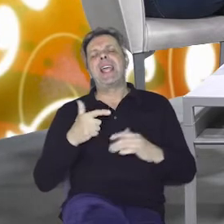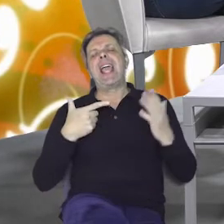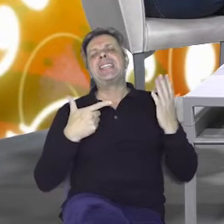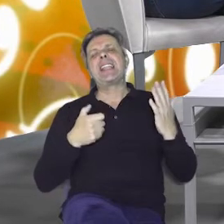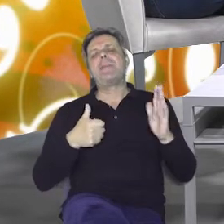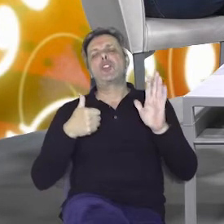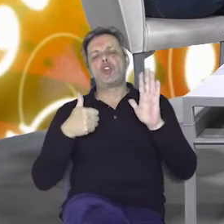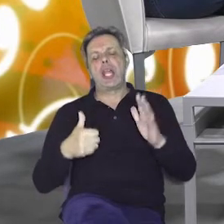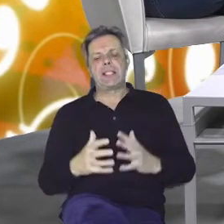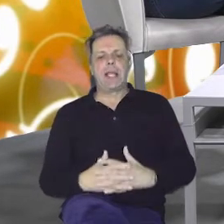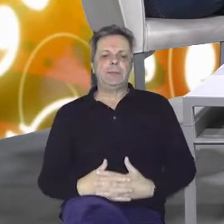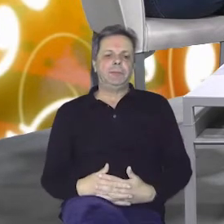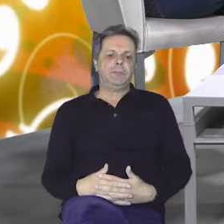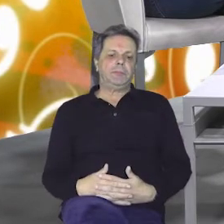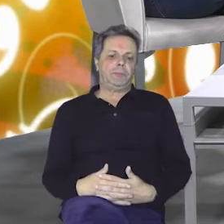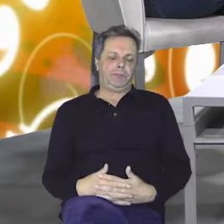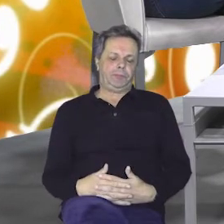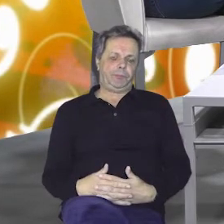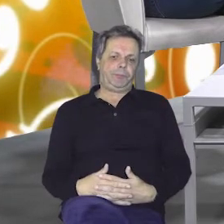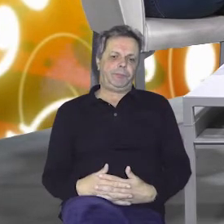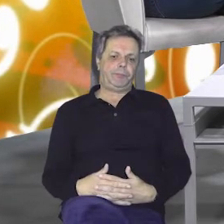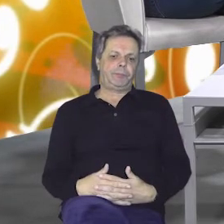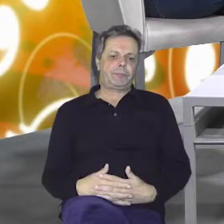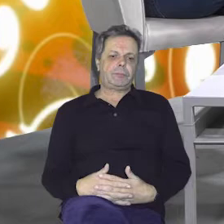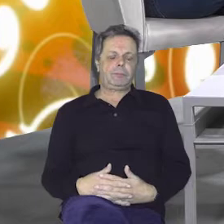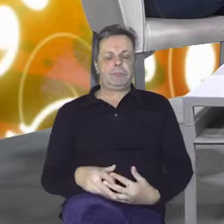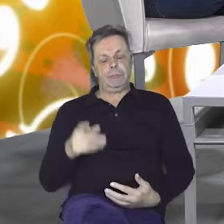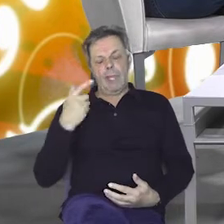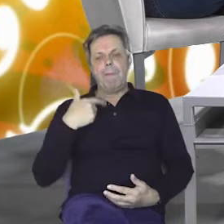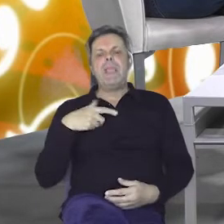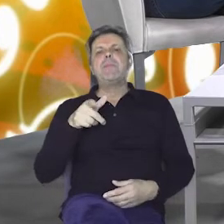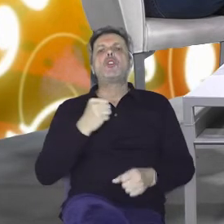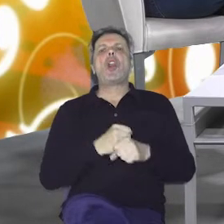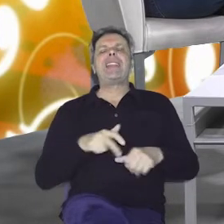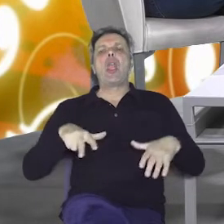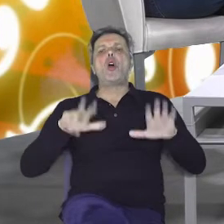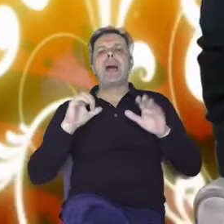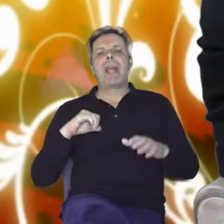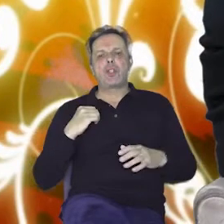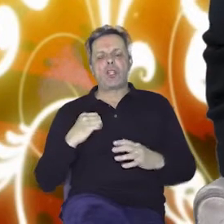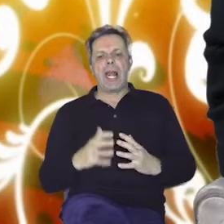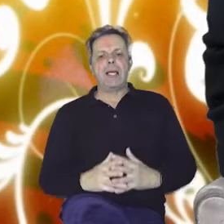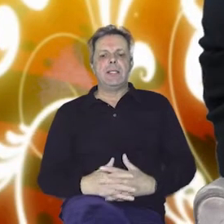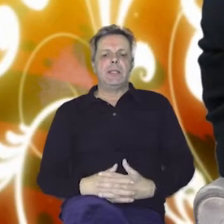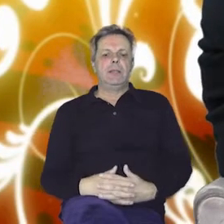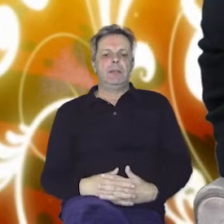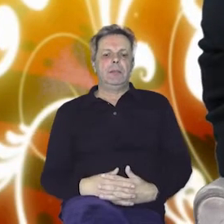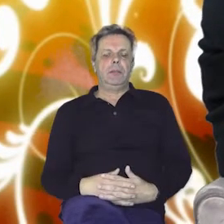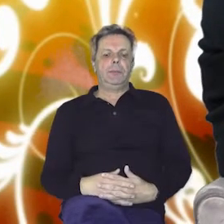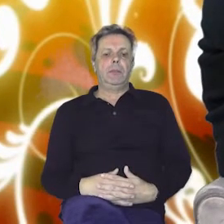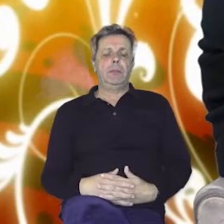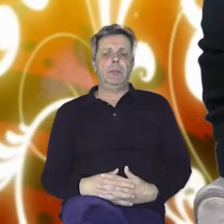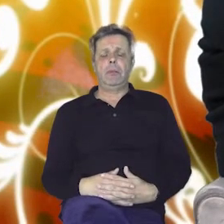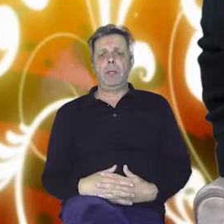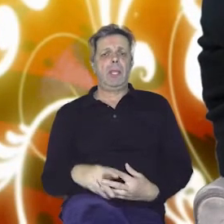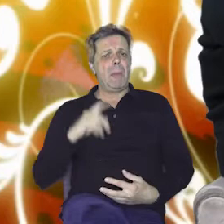ove naše brojke iz onih godina, ali 18 godina je to otprilike išlo. Pa ja mislim da svatko